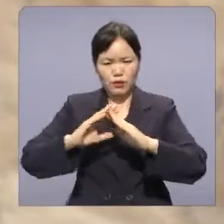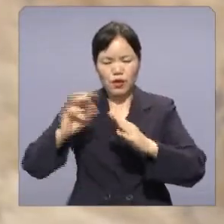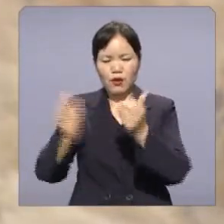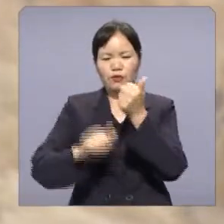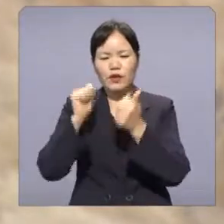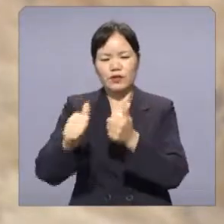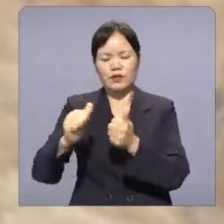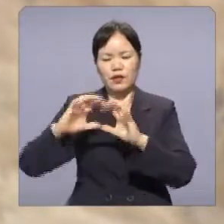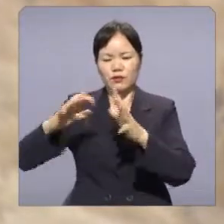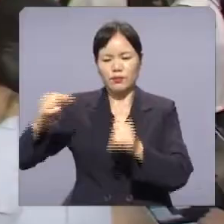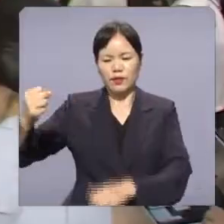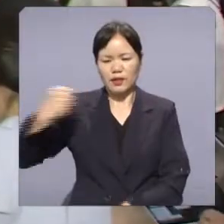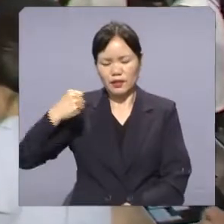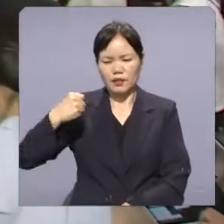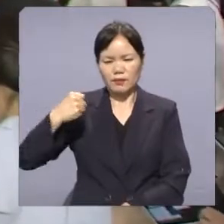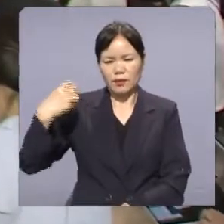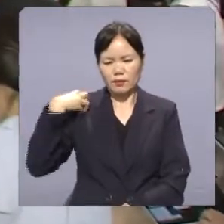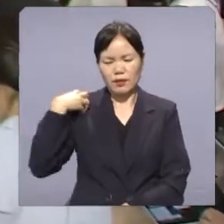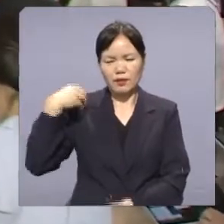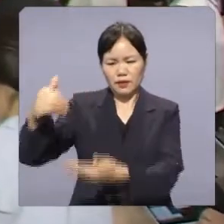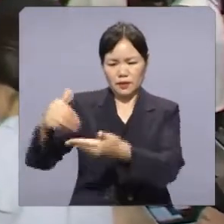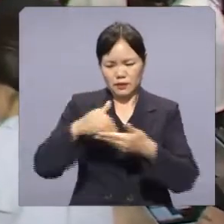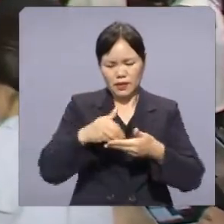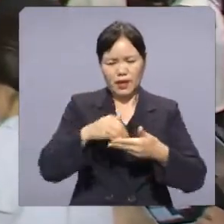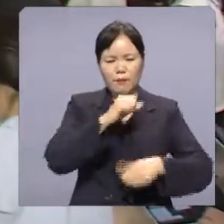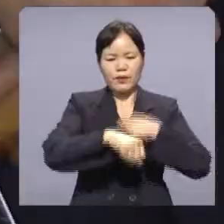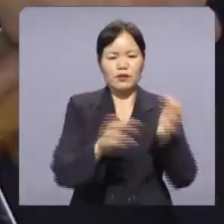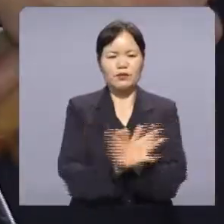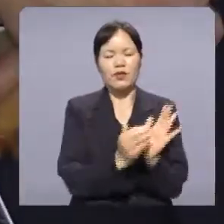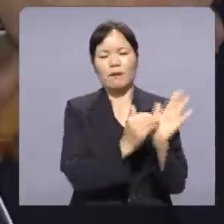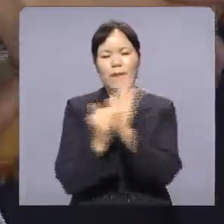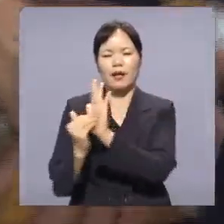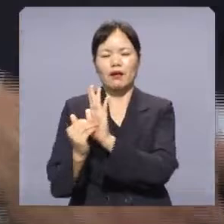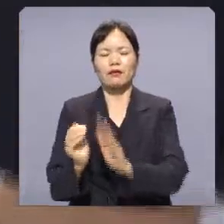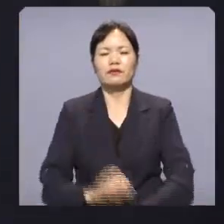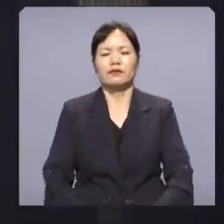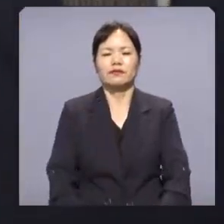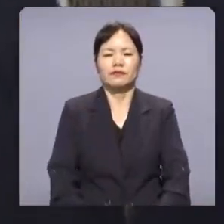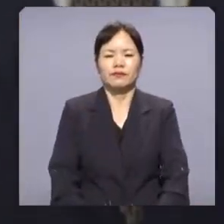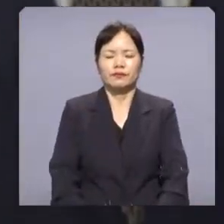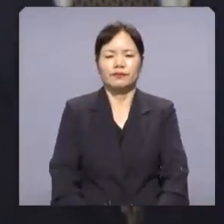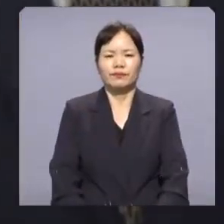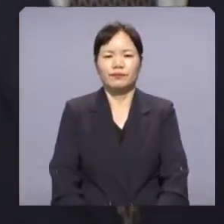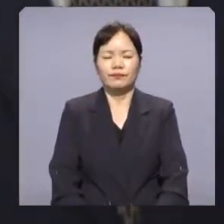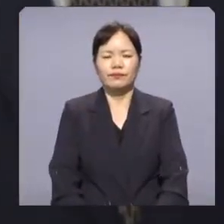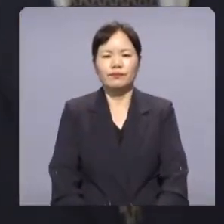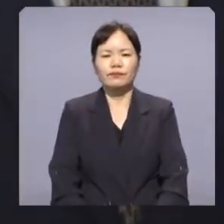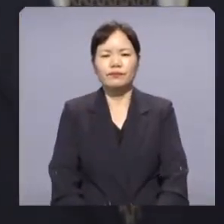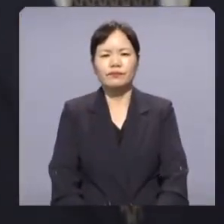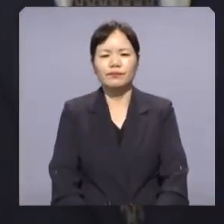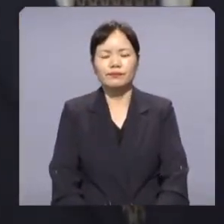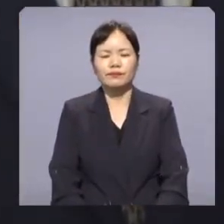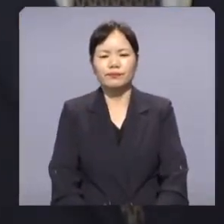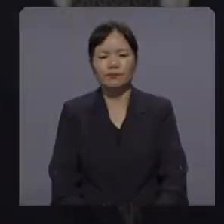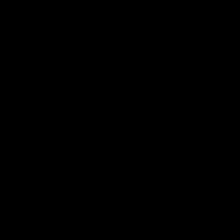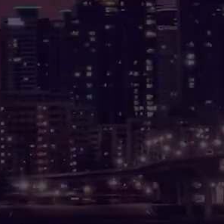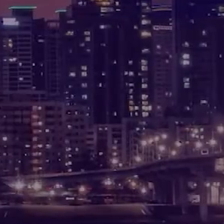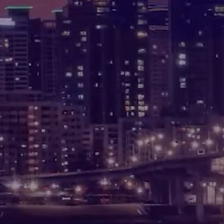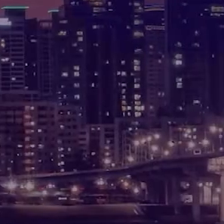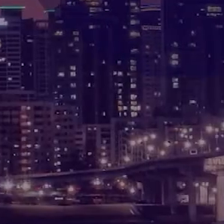맡는다는 절충안을 제안했는데 민주당이 거부한 상태입니다. OBS 뉴스 김민주입니다.